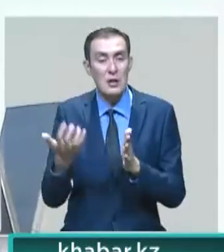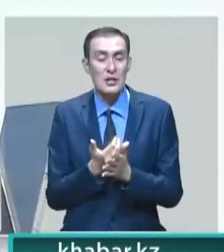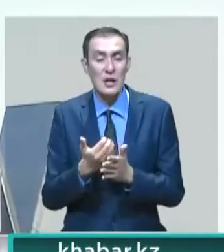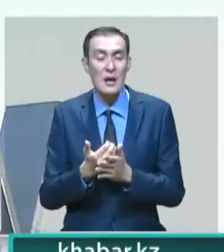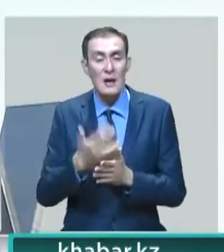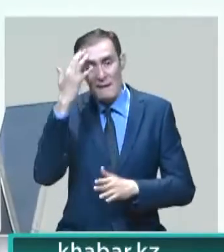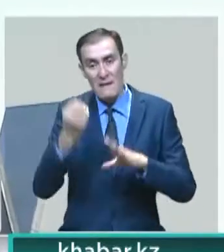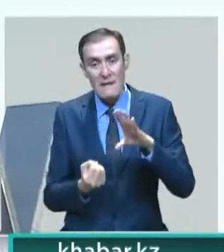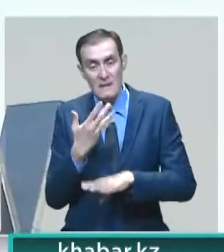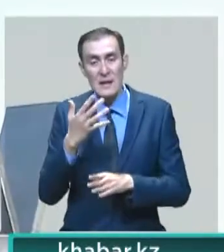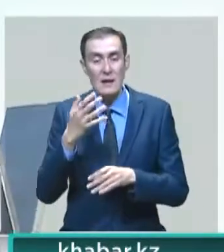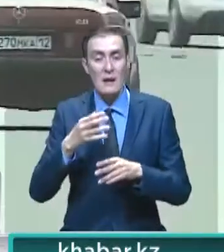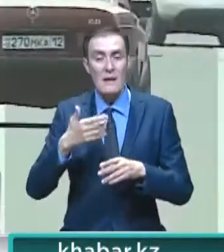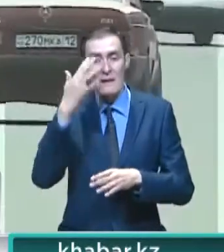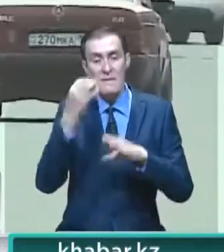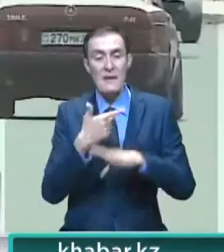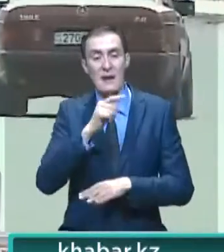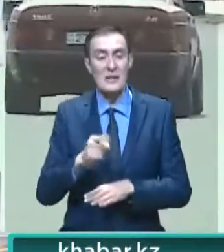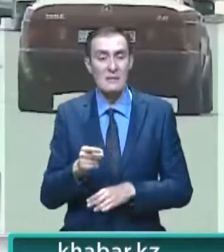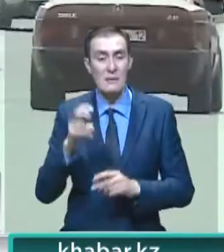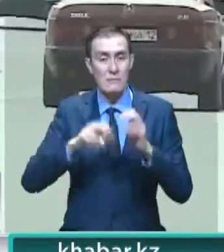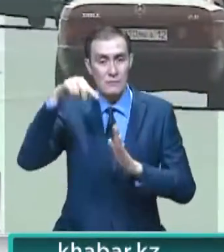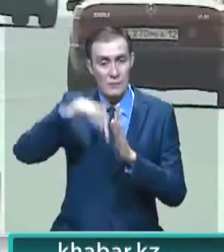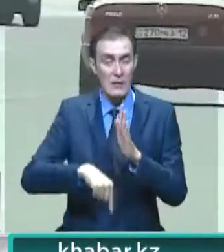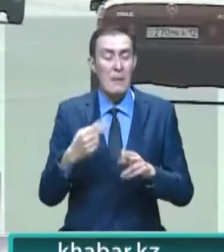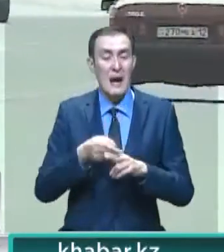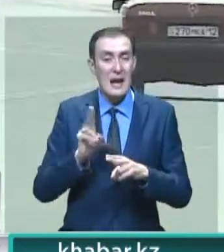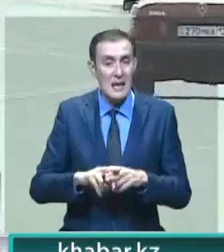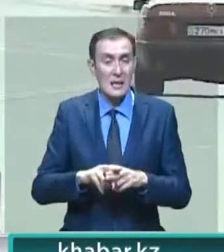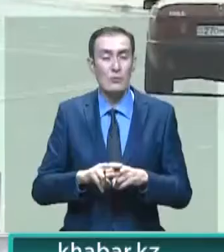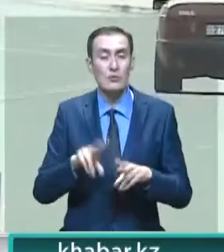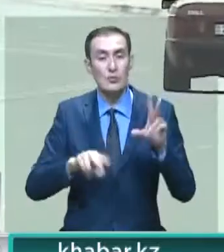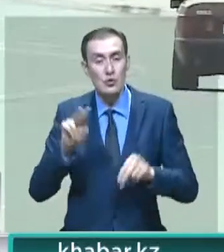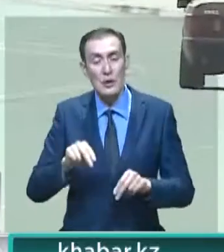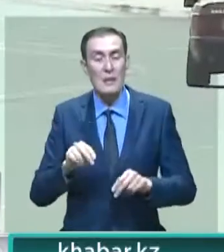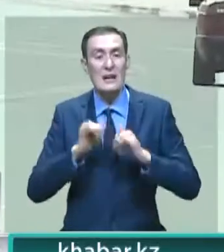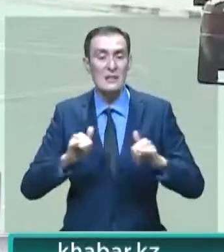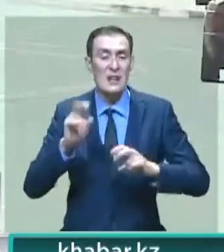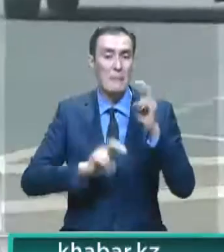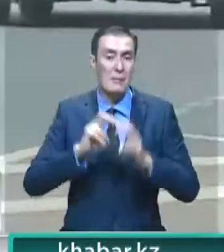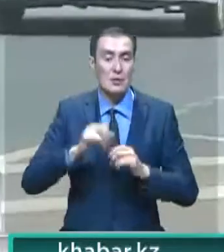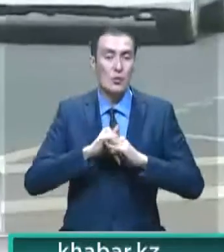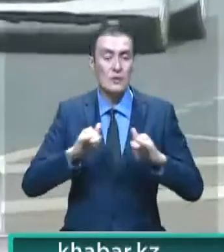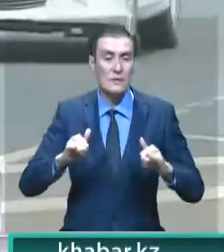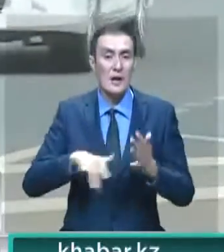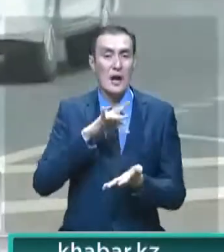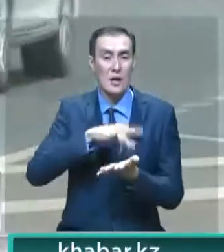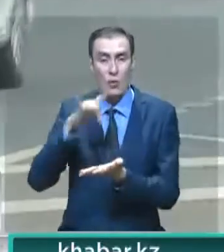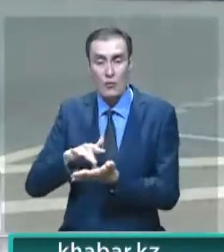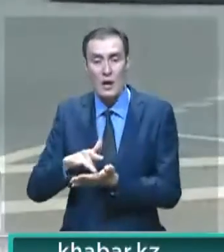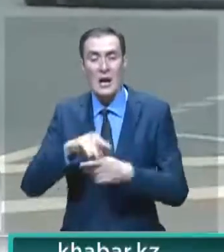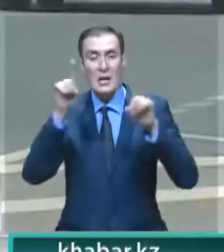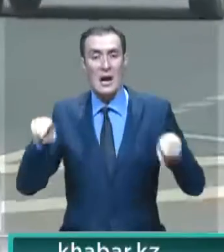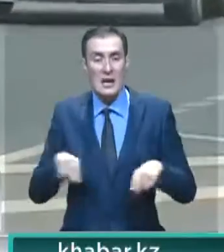полезных ископаемых и разработки нефтегазовых месторождений. Отчасти поэтому, с учетом развития промышленности и роста урбанизации,